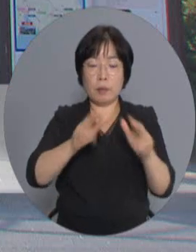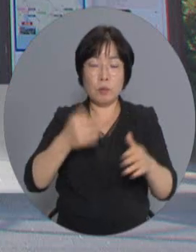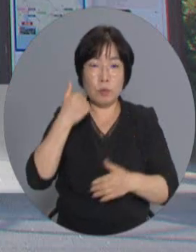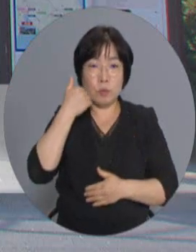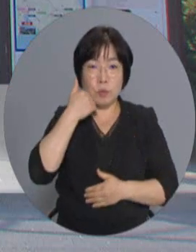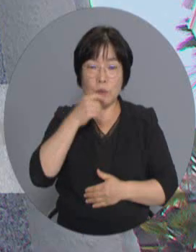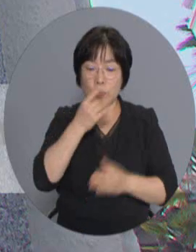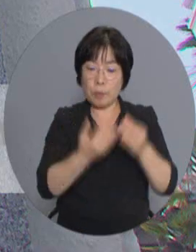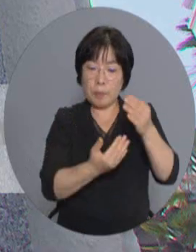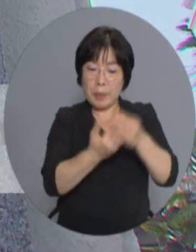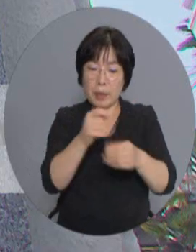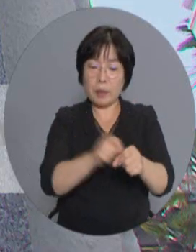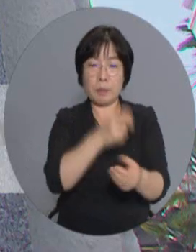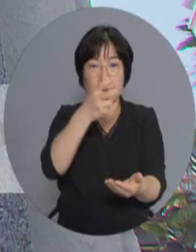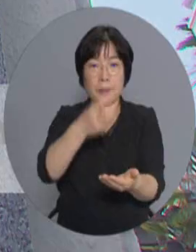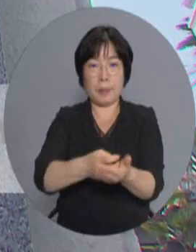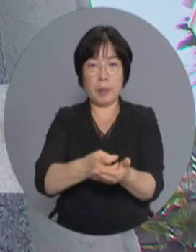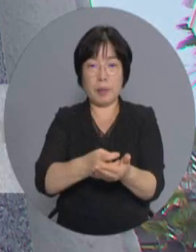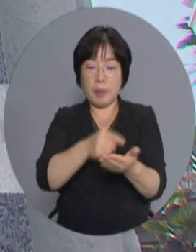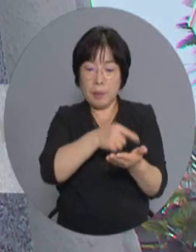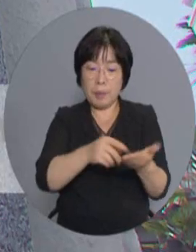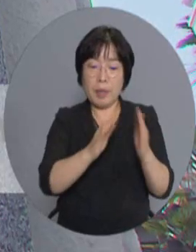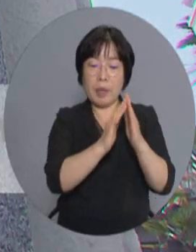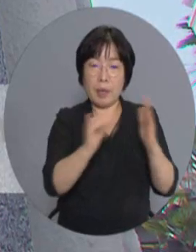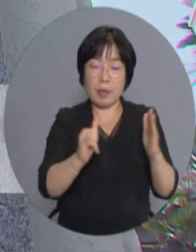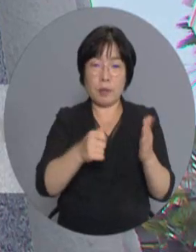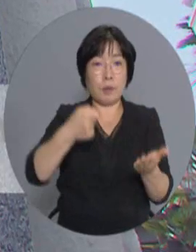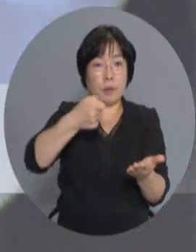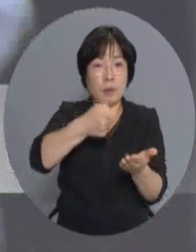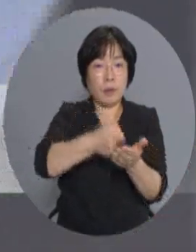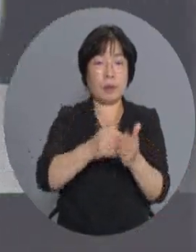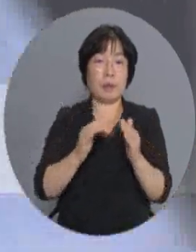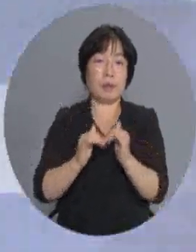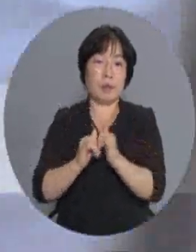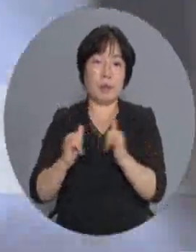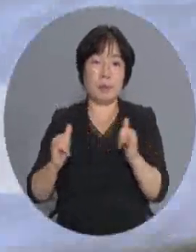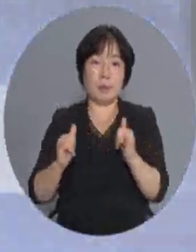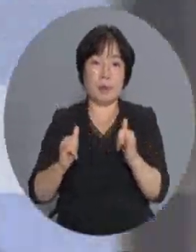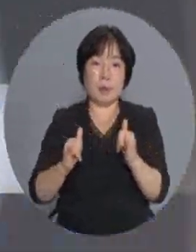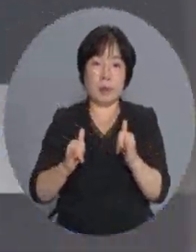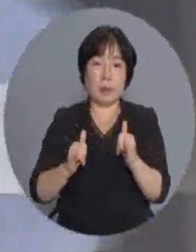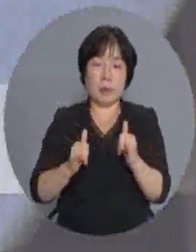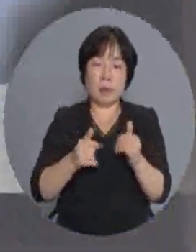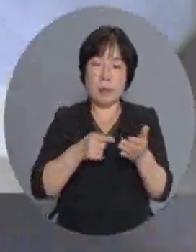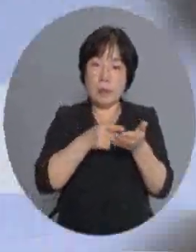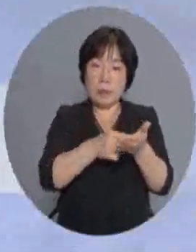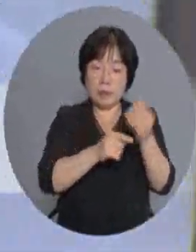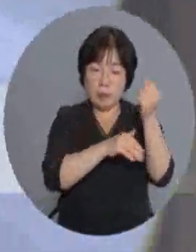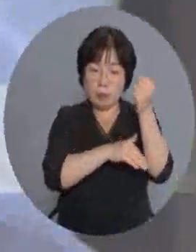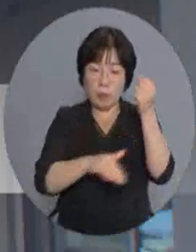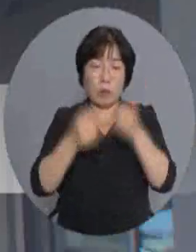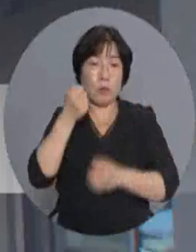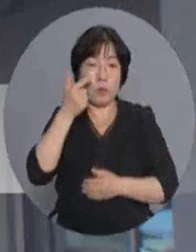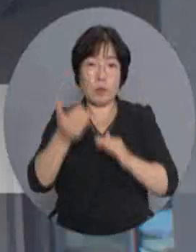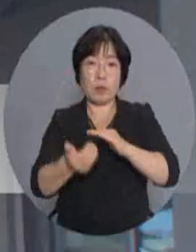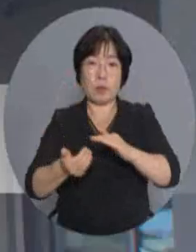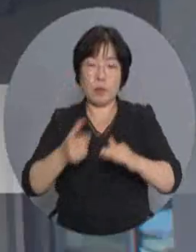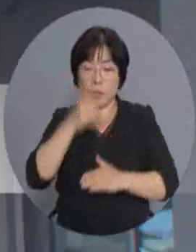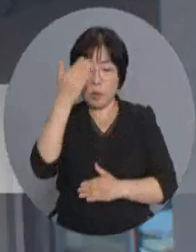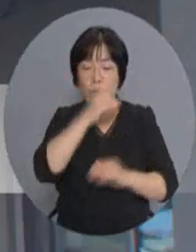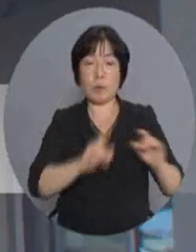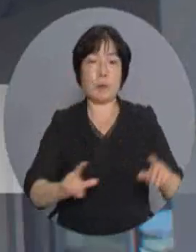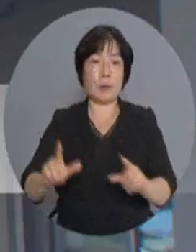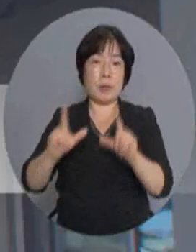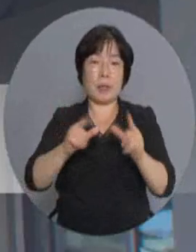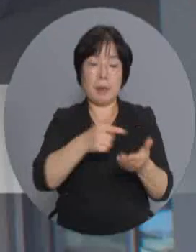대상은 여순 사건 특별법에 따라 희생자 유족으로 결정된 사람으로 지급 신청일 기준 6개월 전부터 여수의